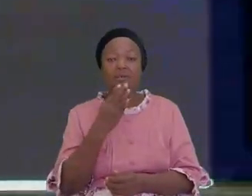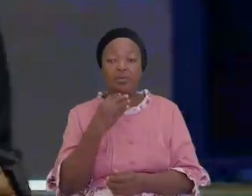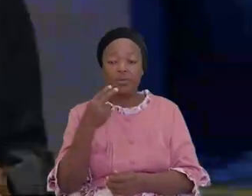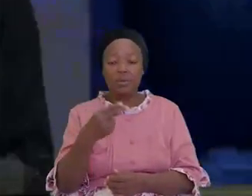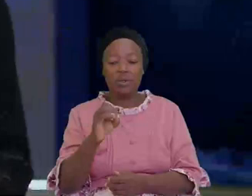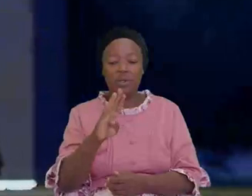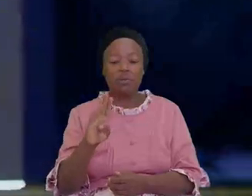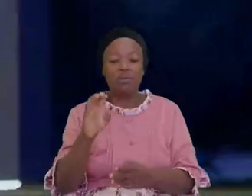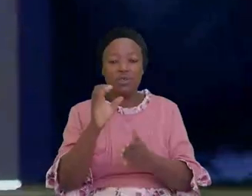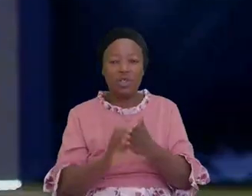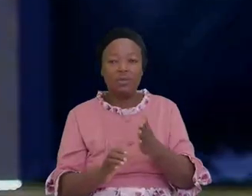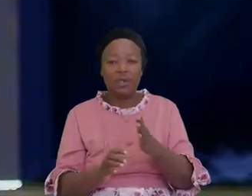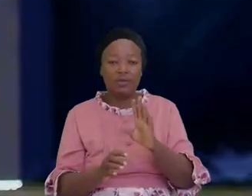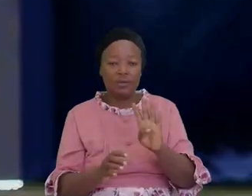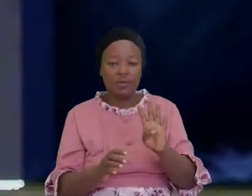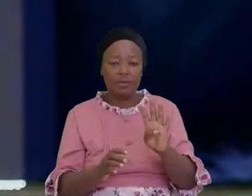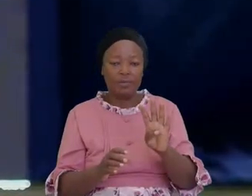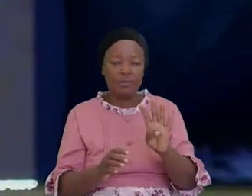En Hébreux 4, le verset